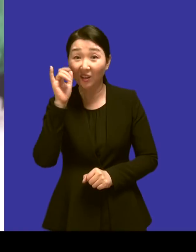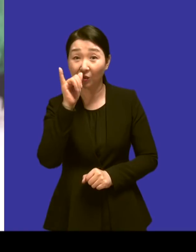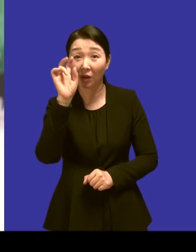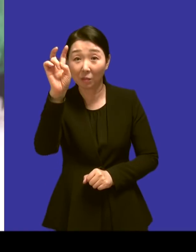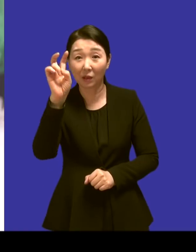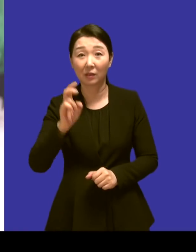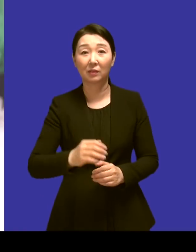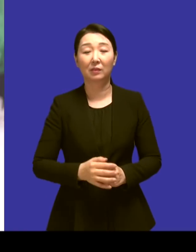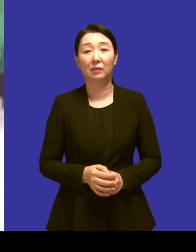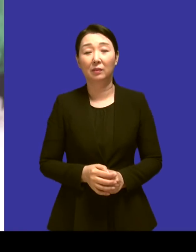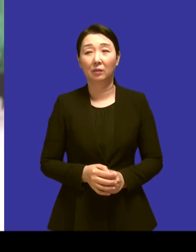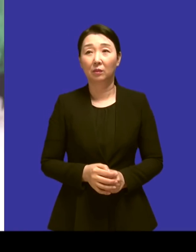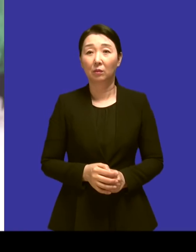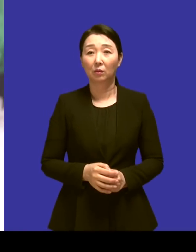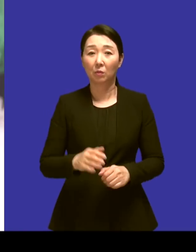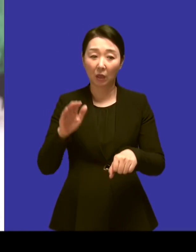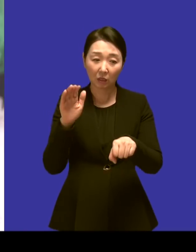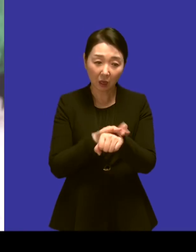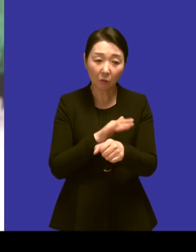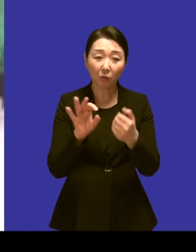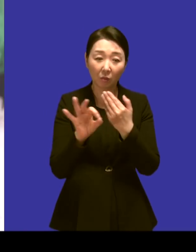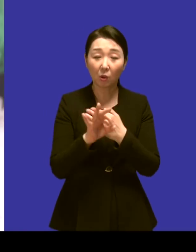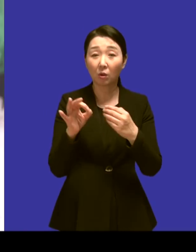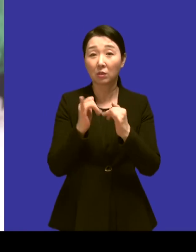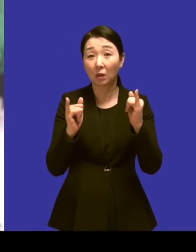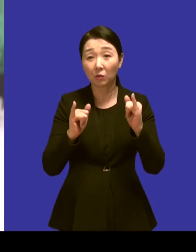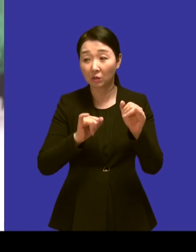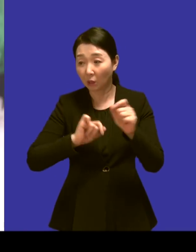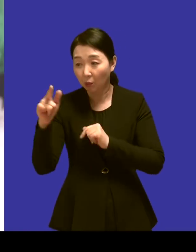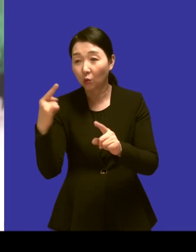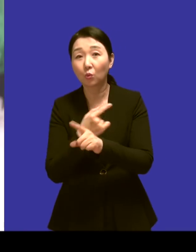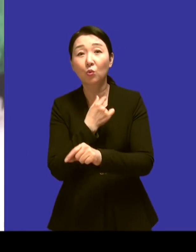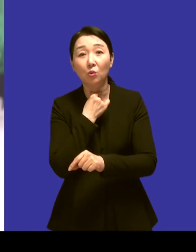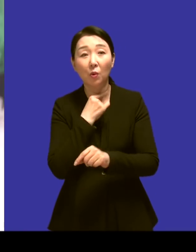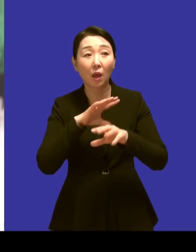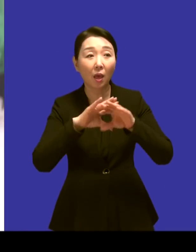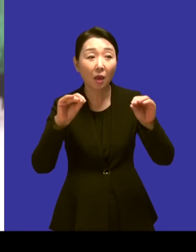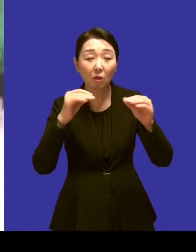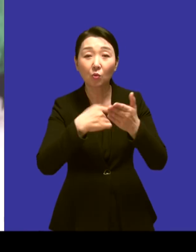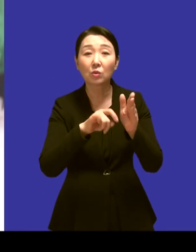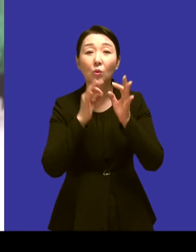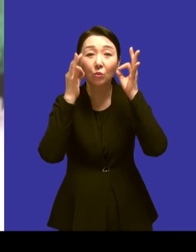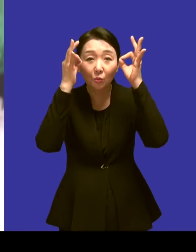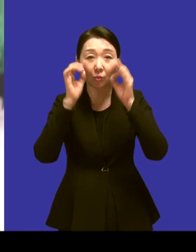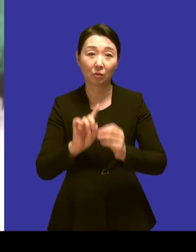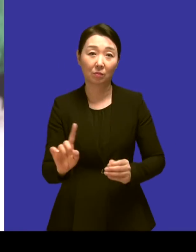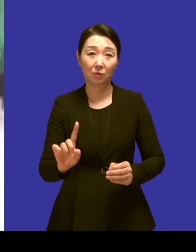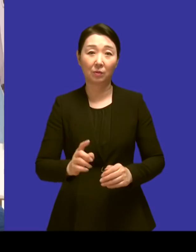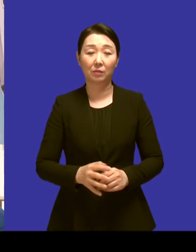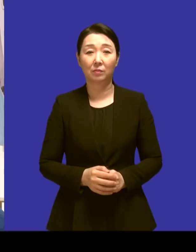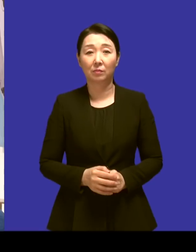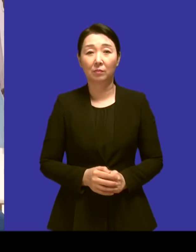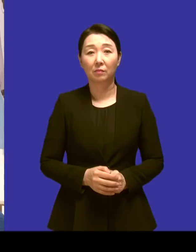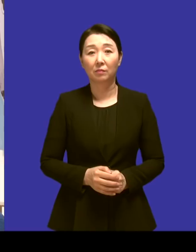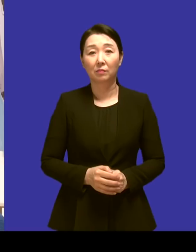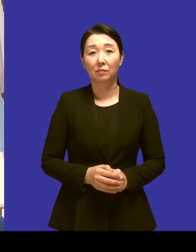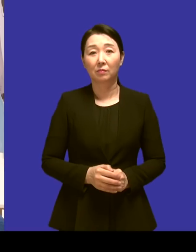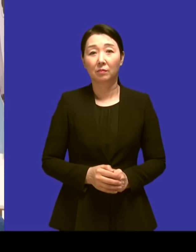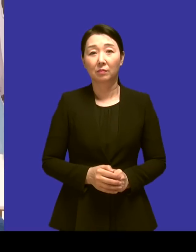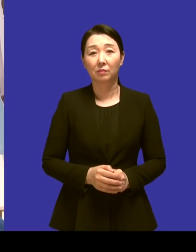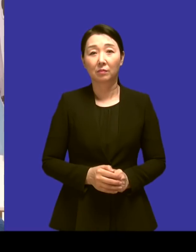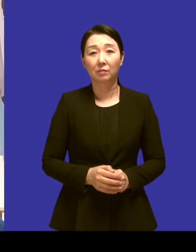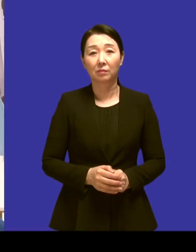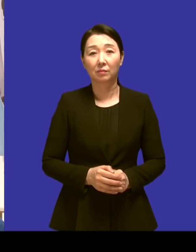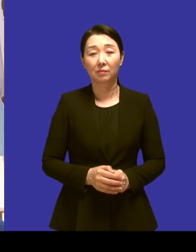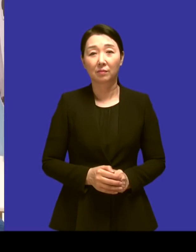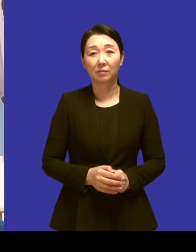했으니까 잘못된 건 사람들이 고치고 싶어 하잖아요. 네, 그럼 네네. 어떻게 해결을 하려고 노력을 한번 해보셨을 것 같은데. 진짜 뭐